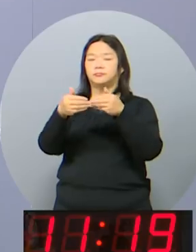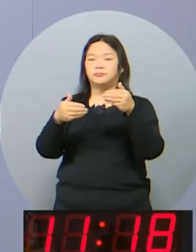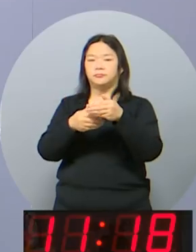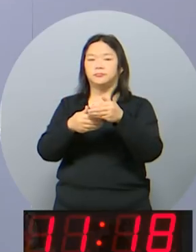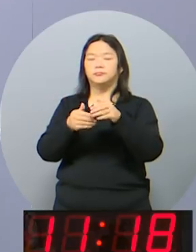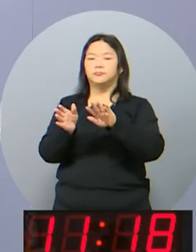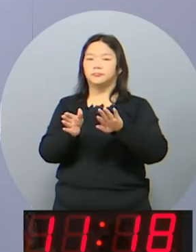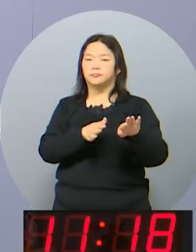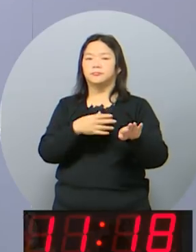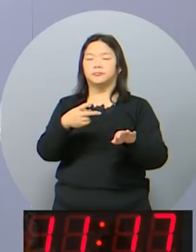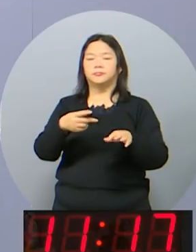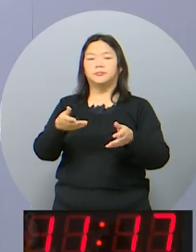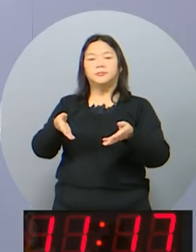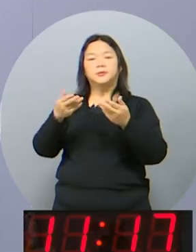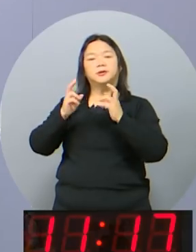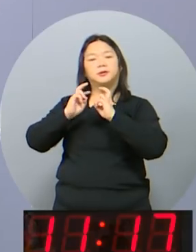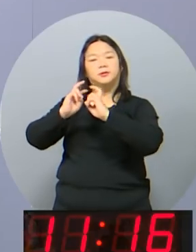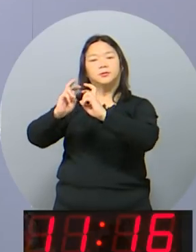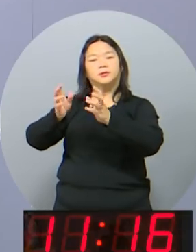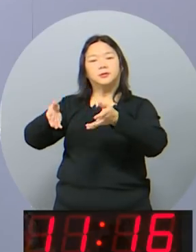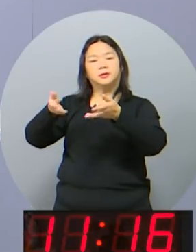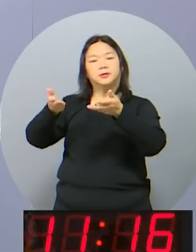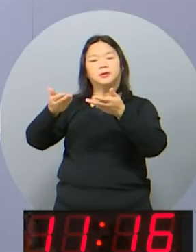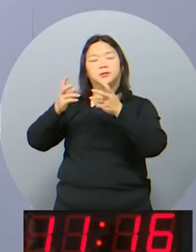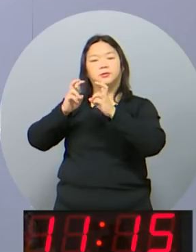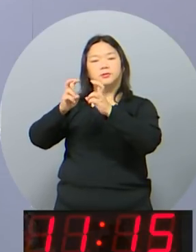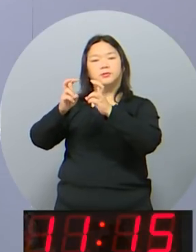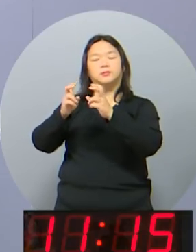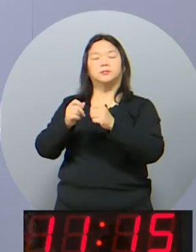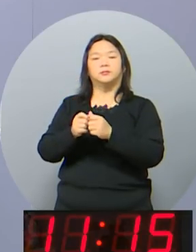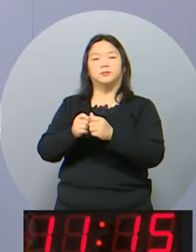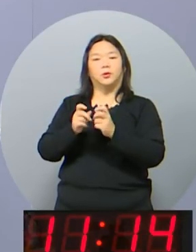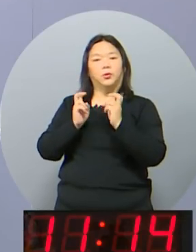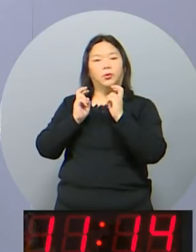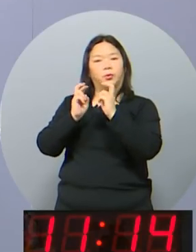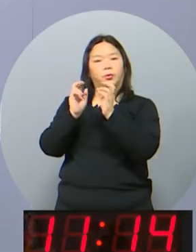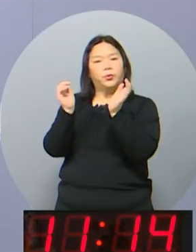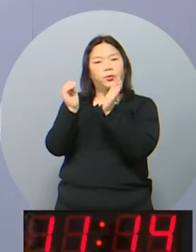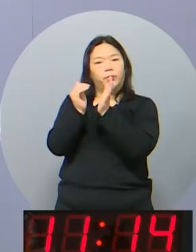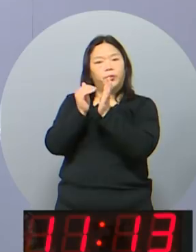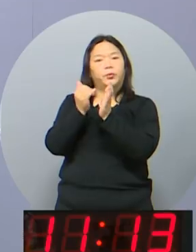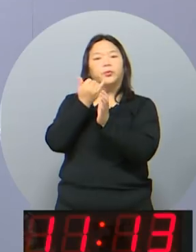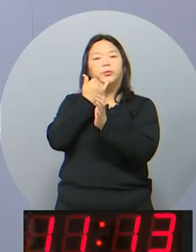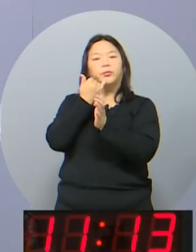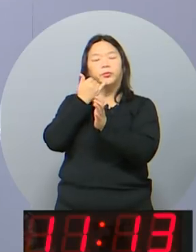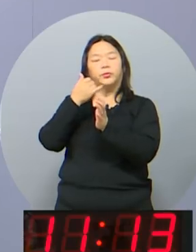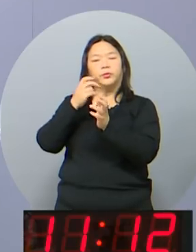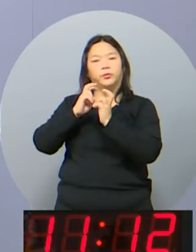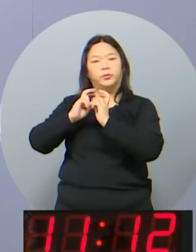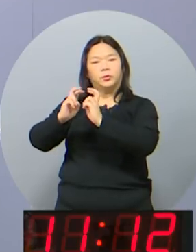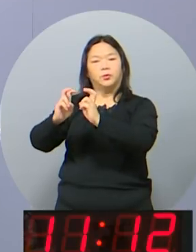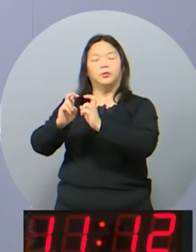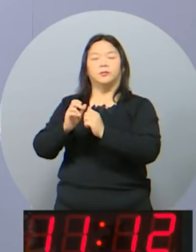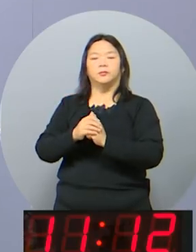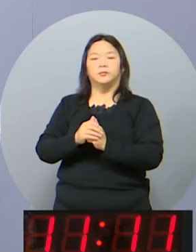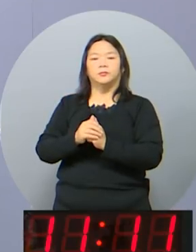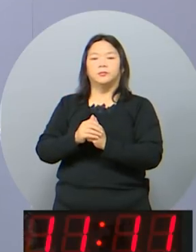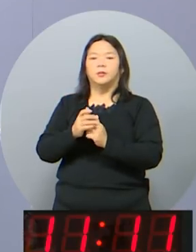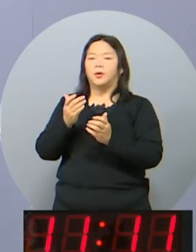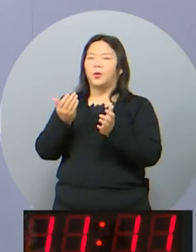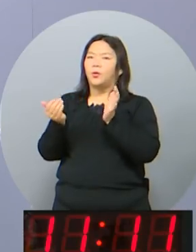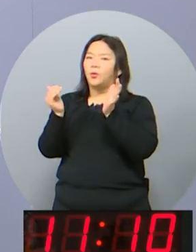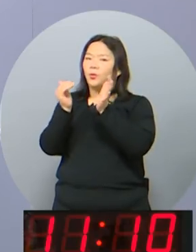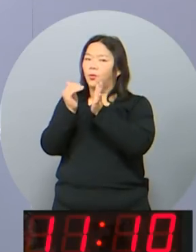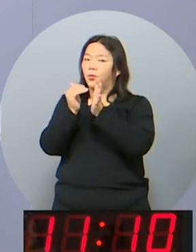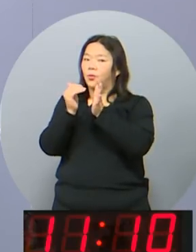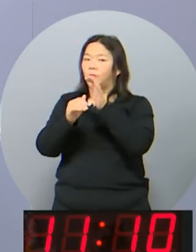的轻轨，轻轨已经快要通车了，现在已经